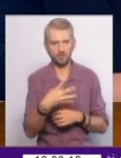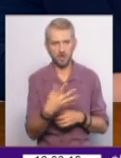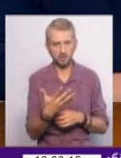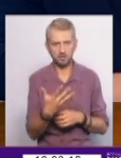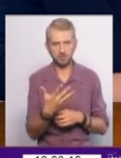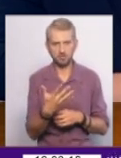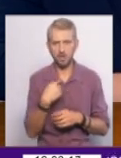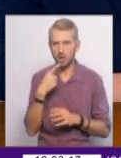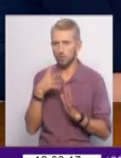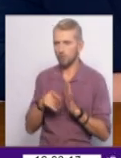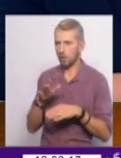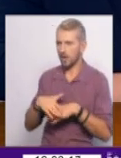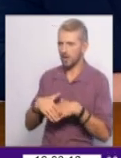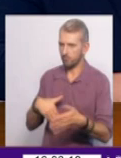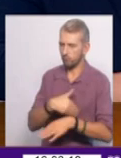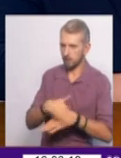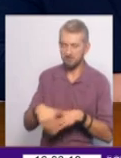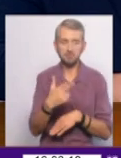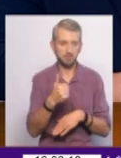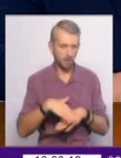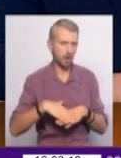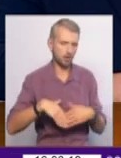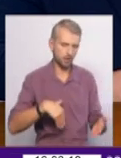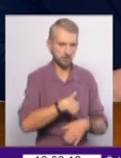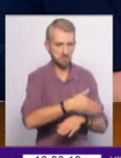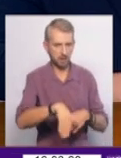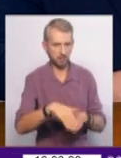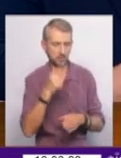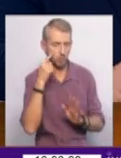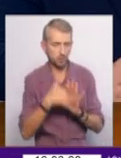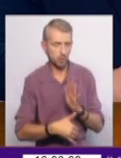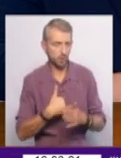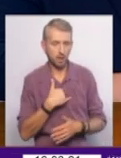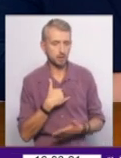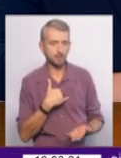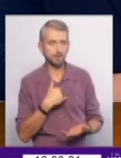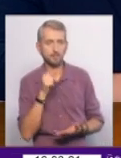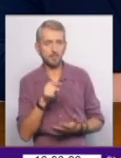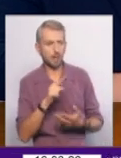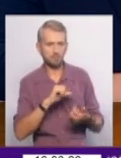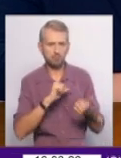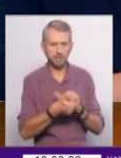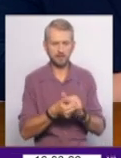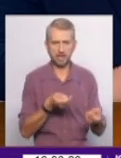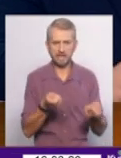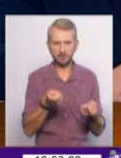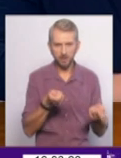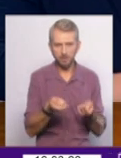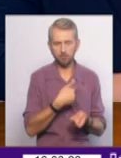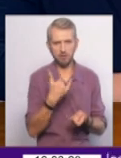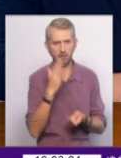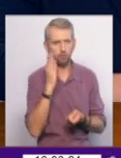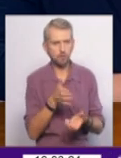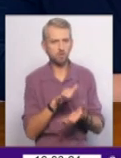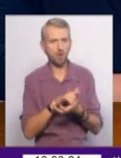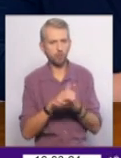так розумію, що це якраз на лівому березі. Ну, де якраз на лівому березі, зрозумієте. Тобто у нас там змінилося керівництво, ми зараз будемо там